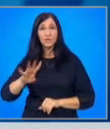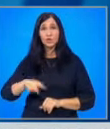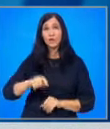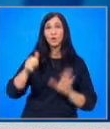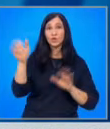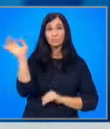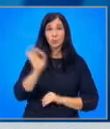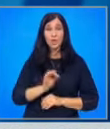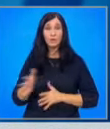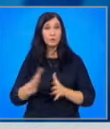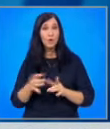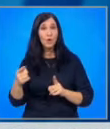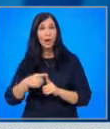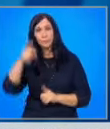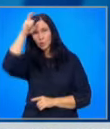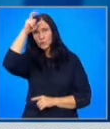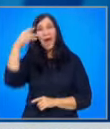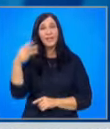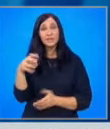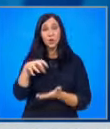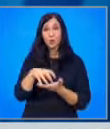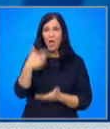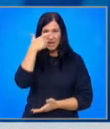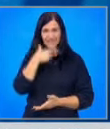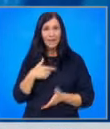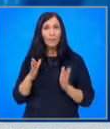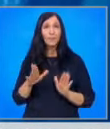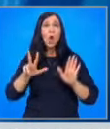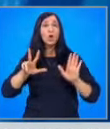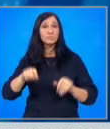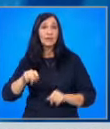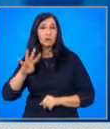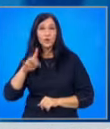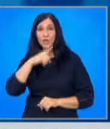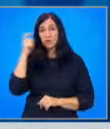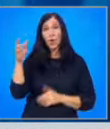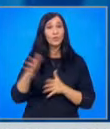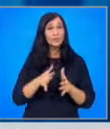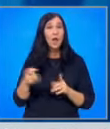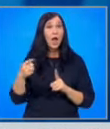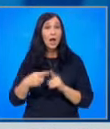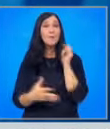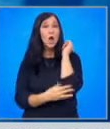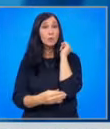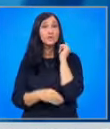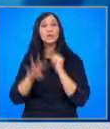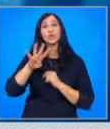84,6% от населението. Към турската етническа група се самоопределят 8,4% от населението, а към